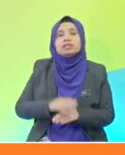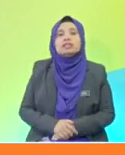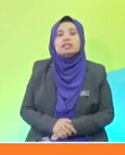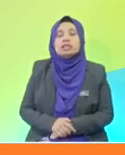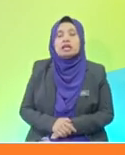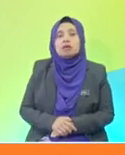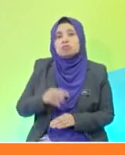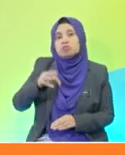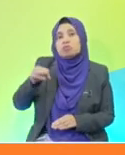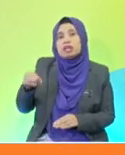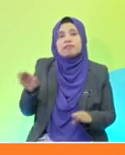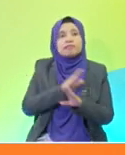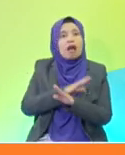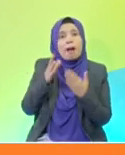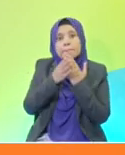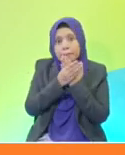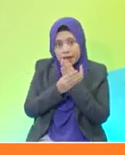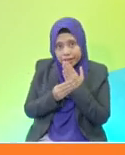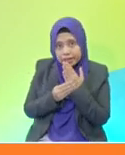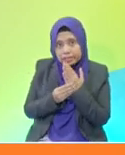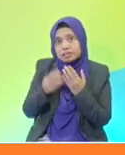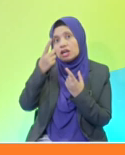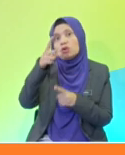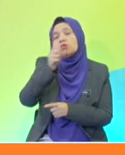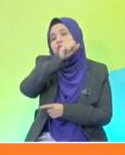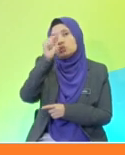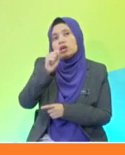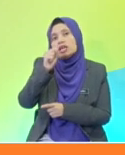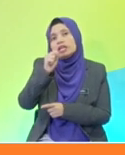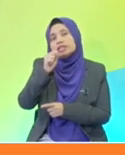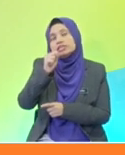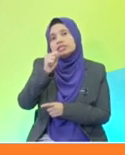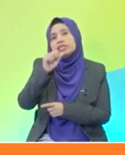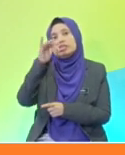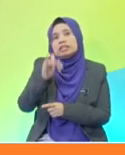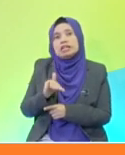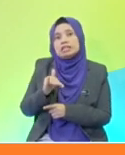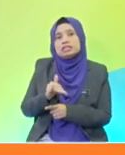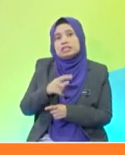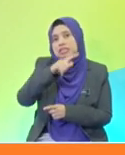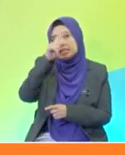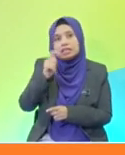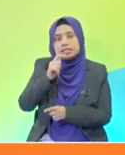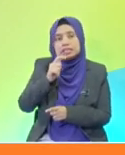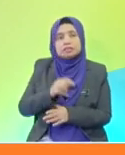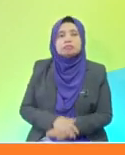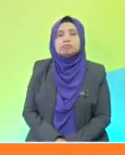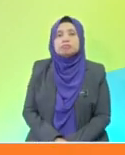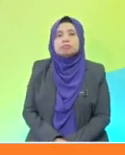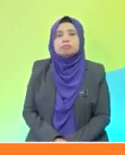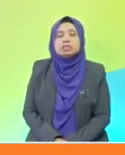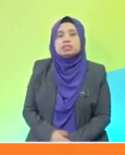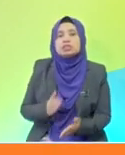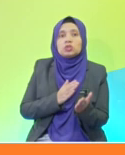calon tidak mahir untuk menjawab soal berkaitan dengan soal-soalan yang ditanya ataupun di soal Oke